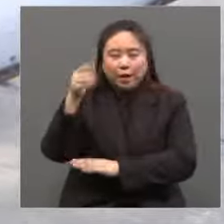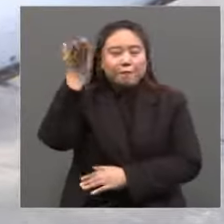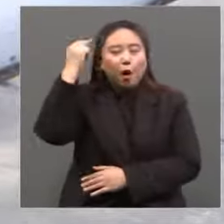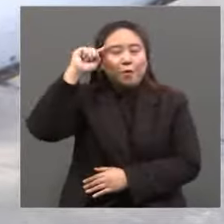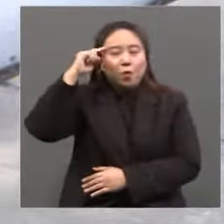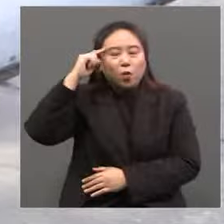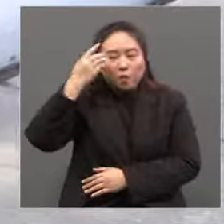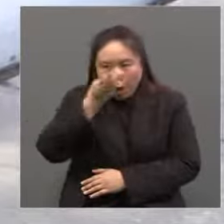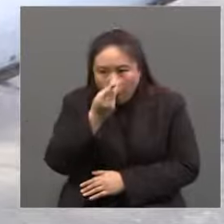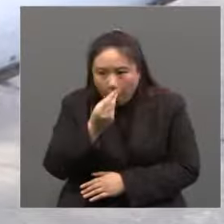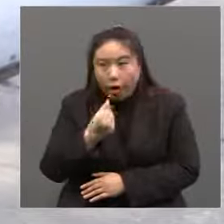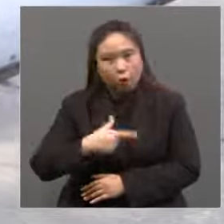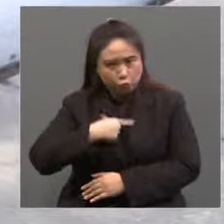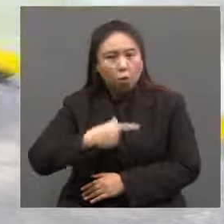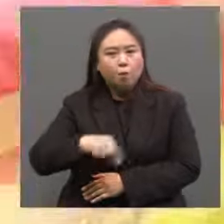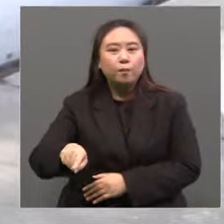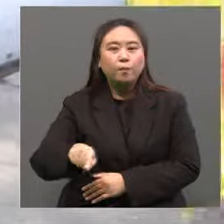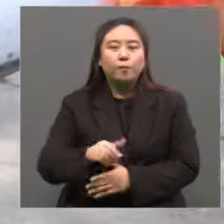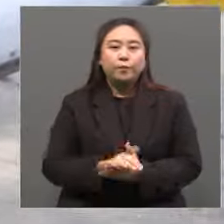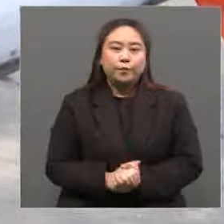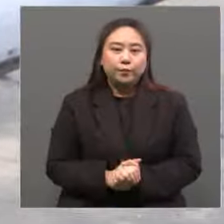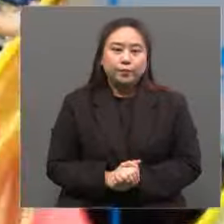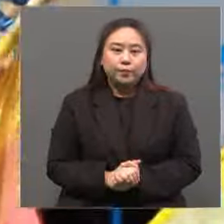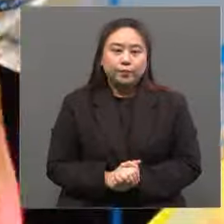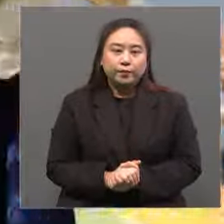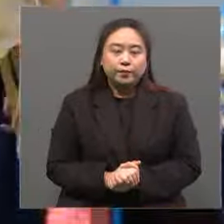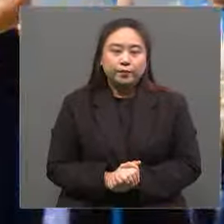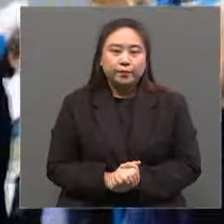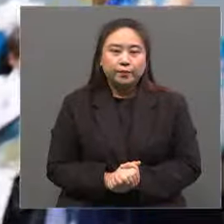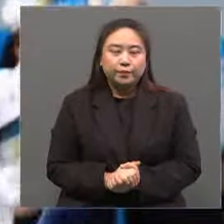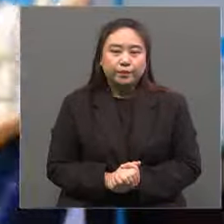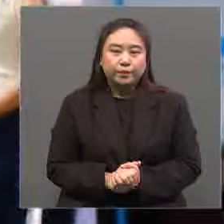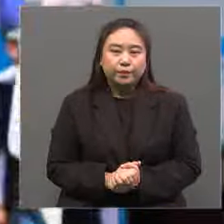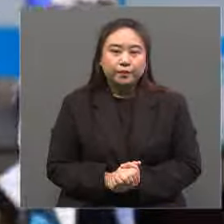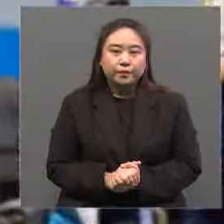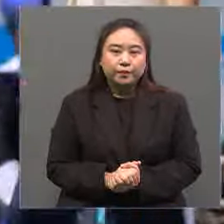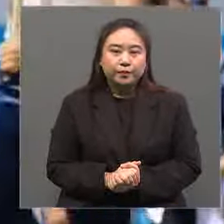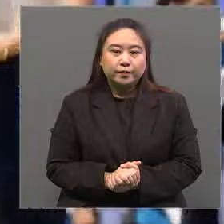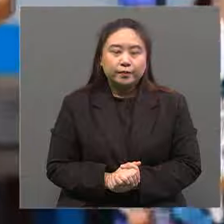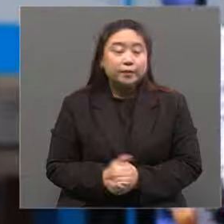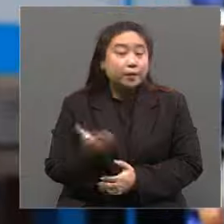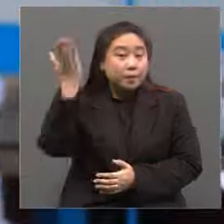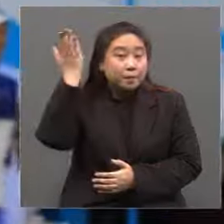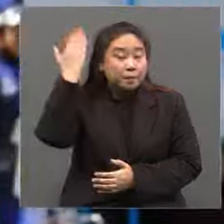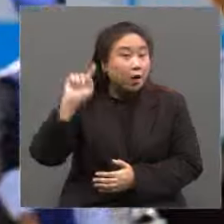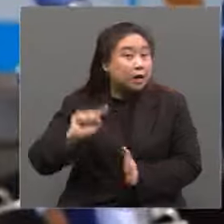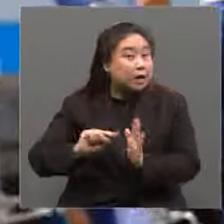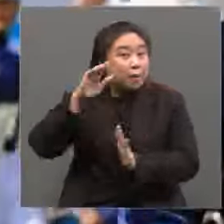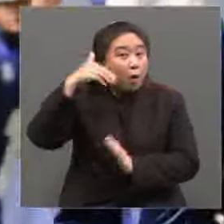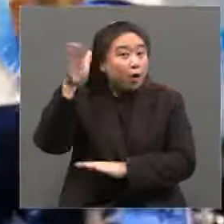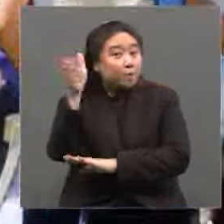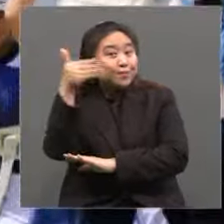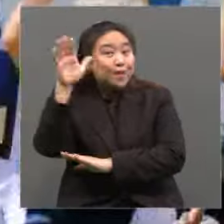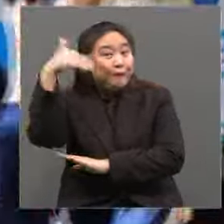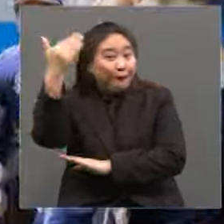แบบหนูรู้สึกชอบมากขึ้นแบบมีอะไรแบบแปลกใหม่มาเรื่อยๆใช่ ตอนแรกเนี่ยเรามาเล่นไวโอลินก่อนหรือว่าเล่นคัลเลอร์การ์ดก่อน